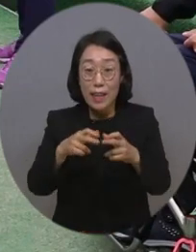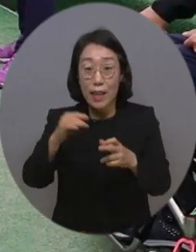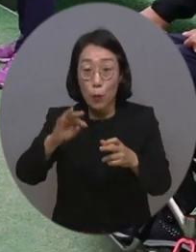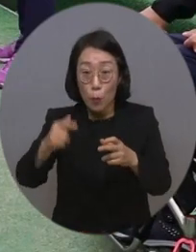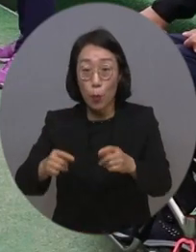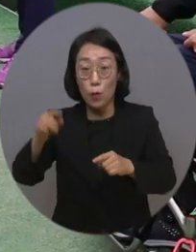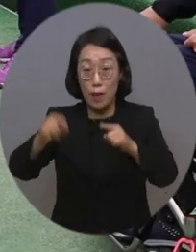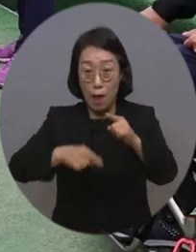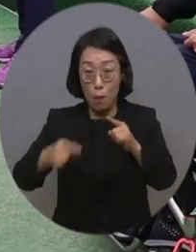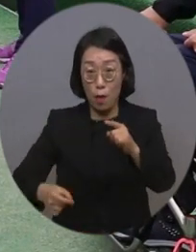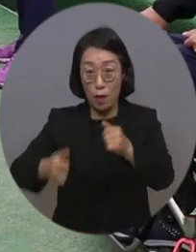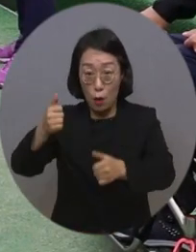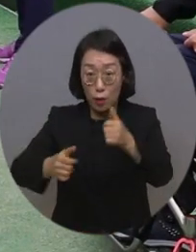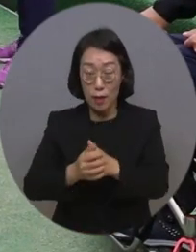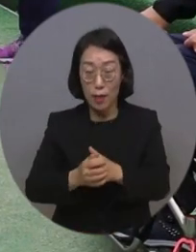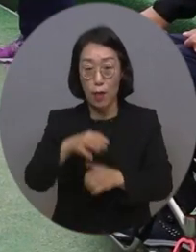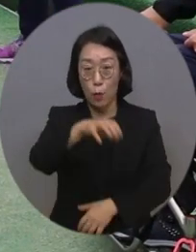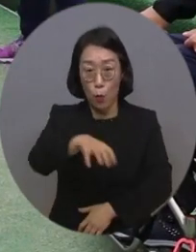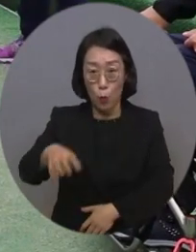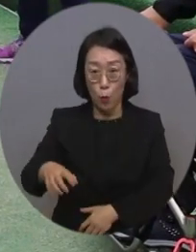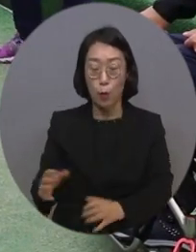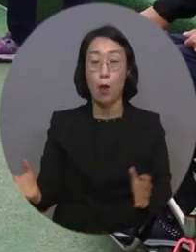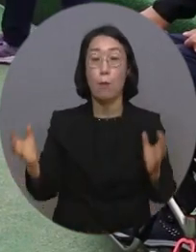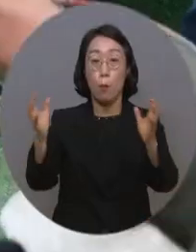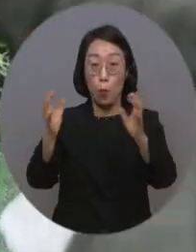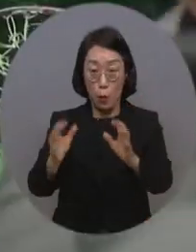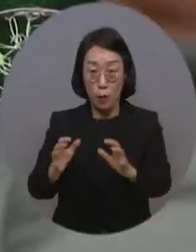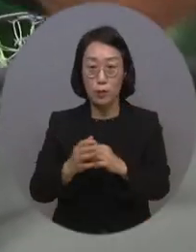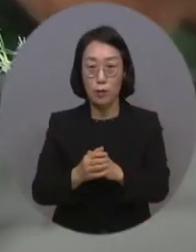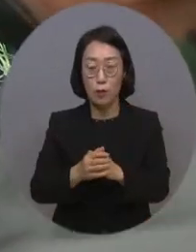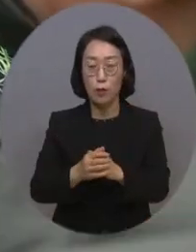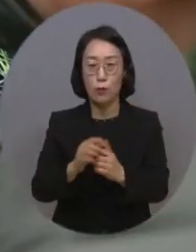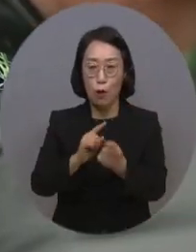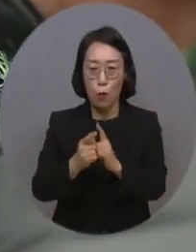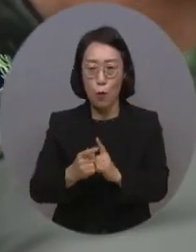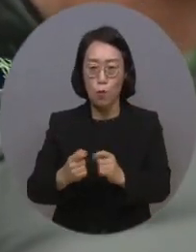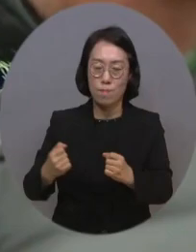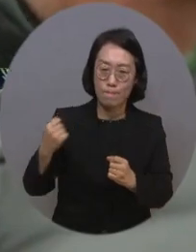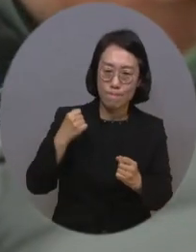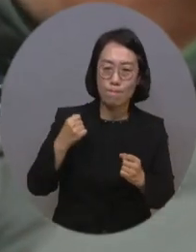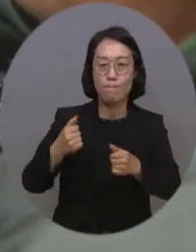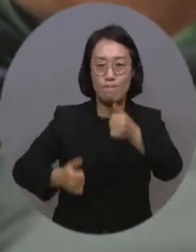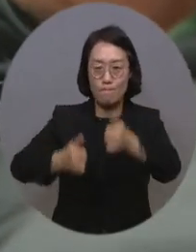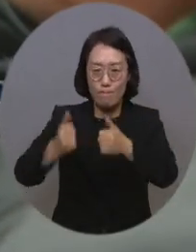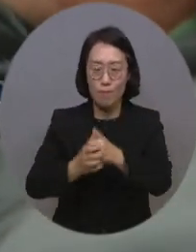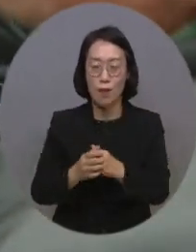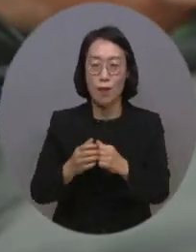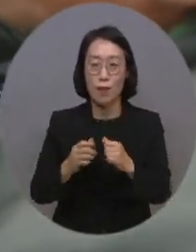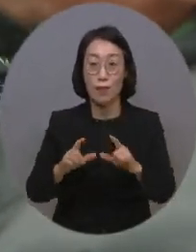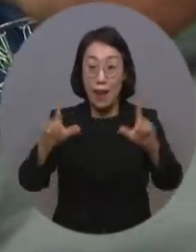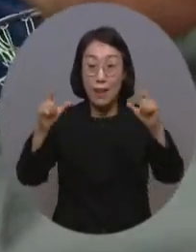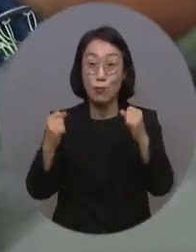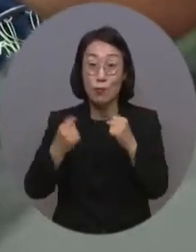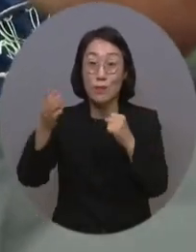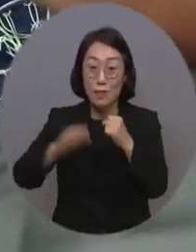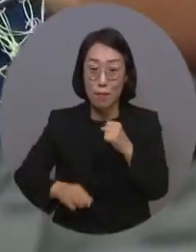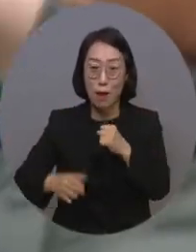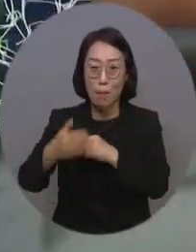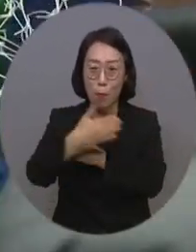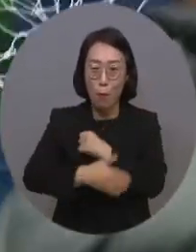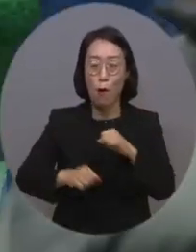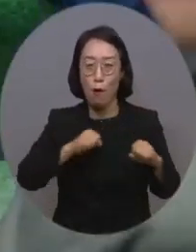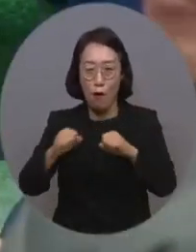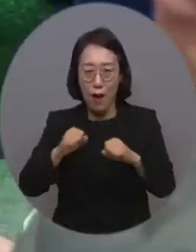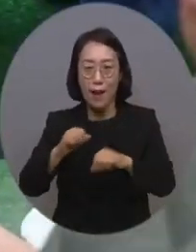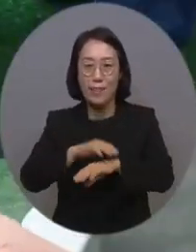대회가 열려 각지의 장애인들이 한자리에 모여서 서로의 기량을 겨루며 추운 날씨를 잊고 건강히 활동하는